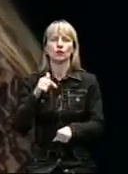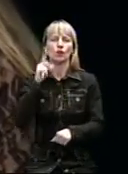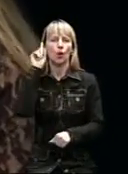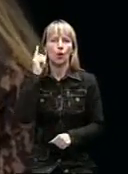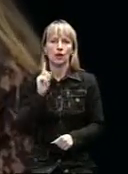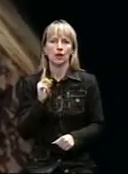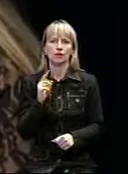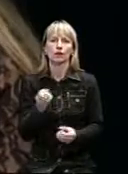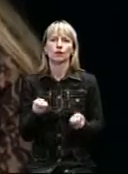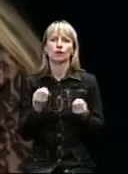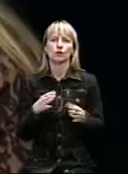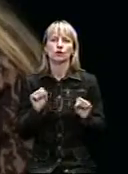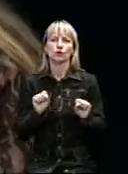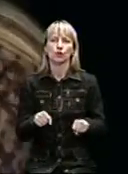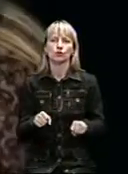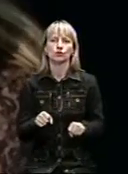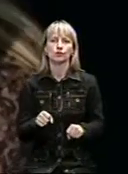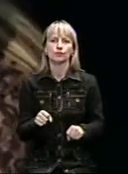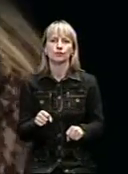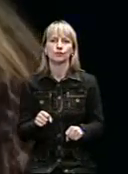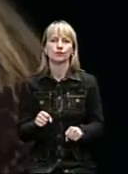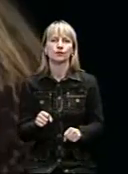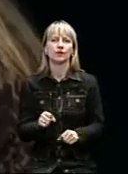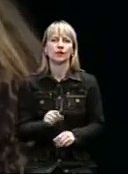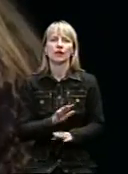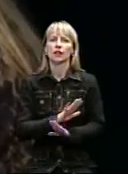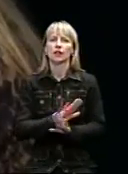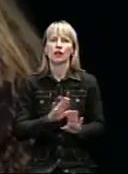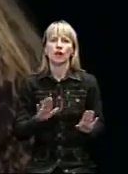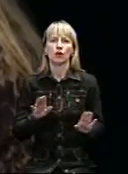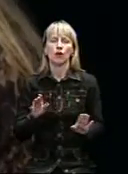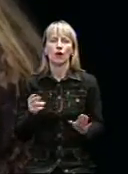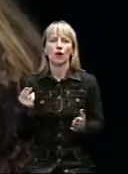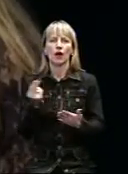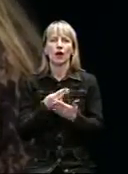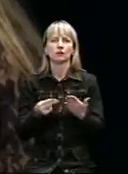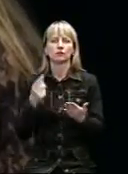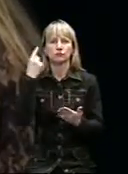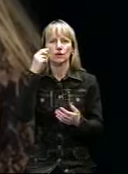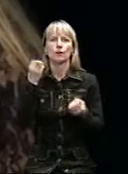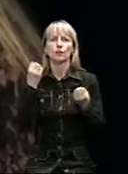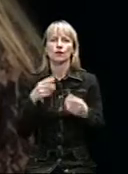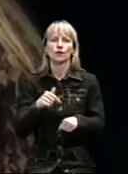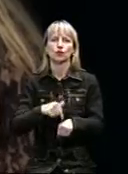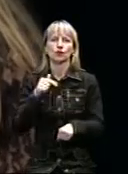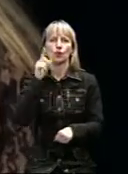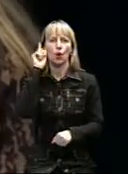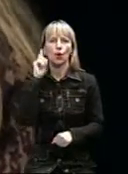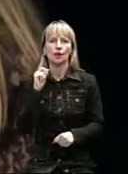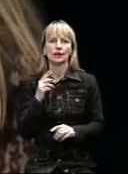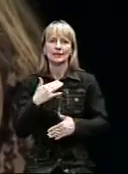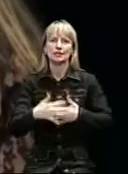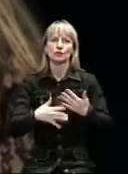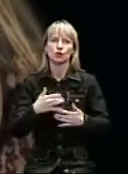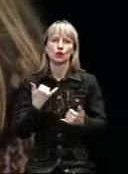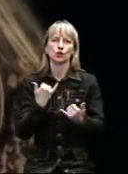колір. Просто можна ніякого сюжету може не мати картина, ви просто відчуваєте колір, змішуєте